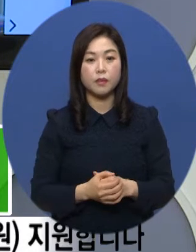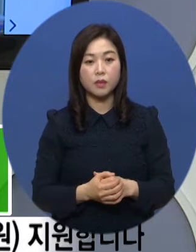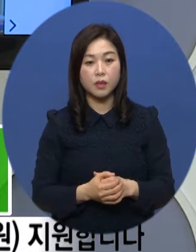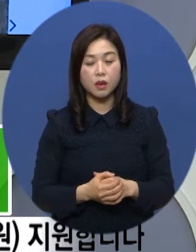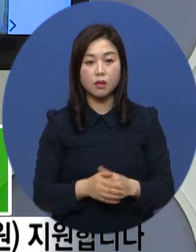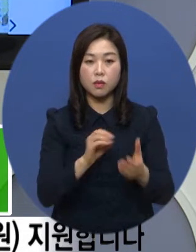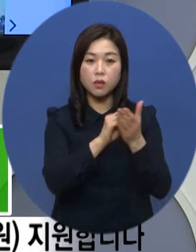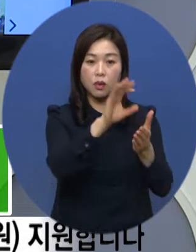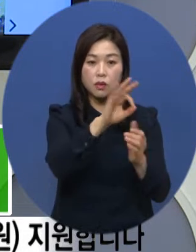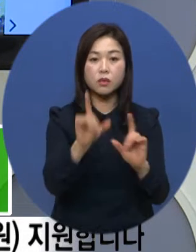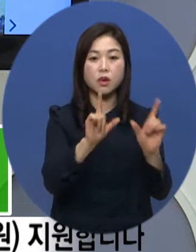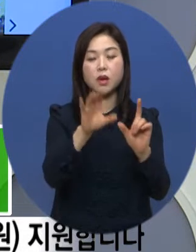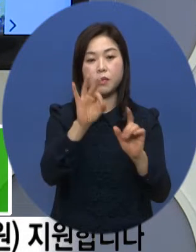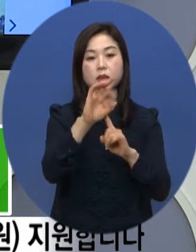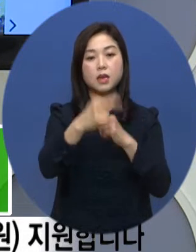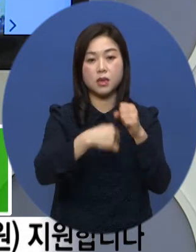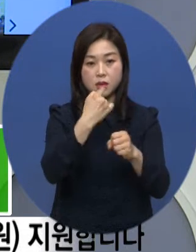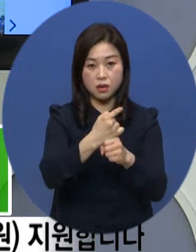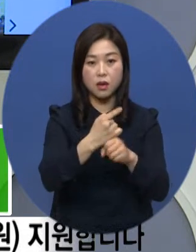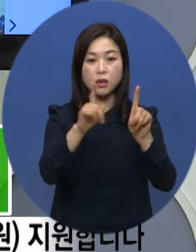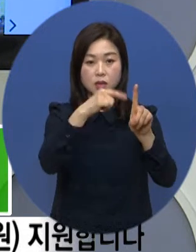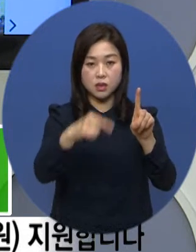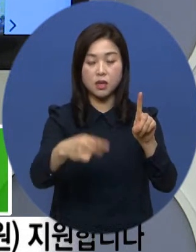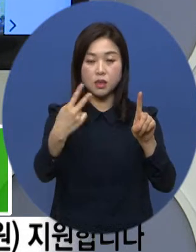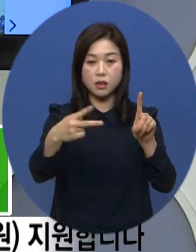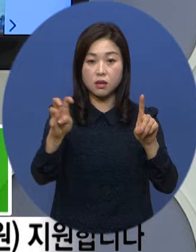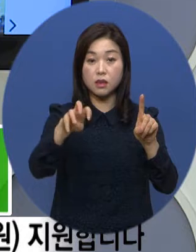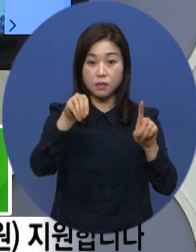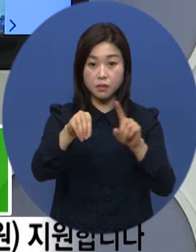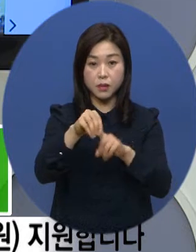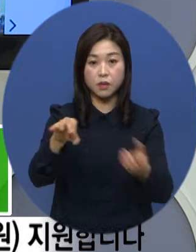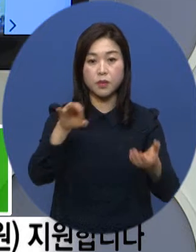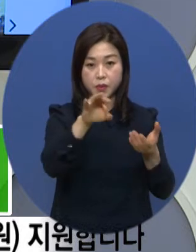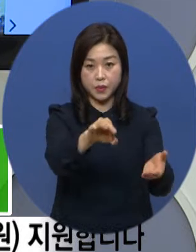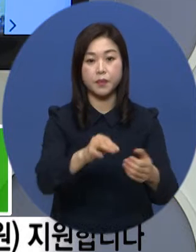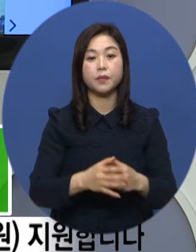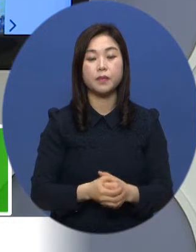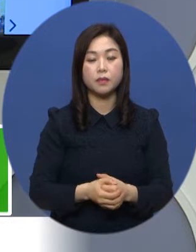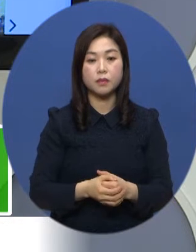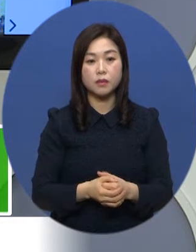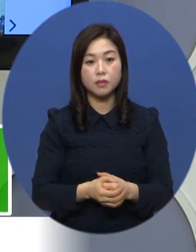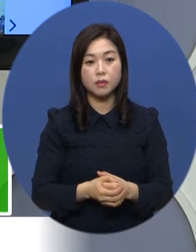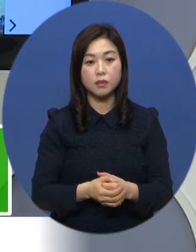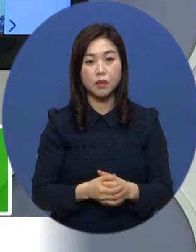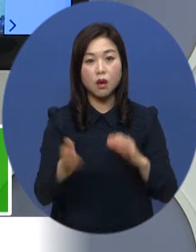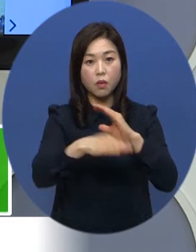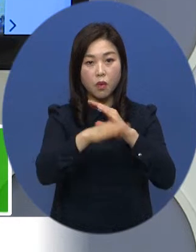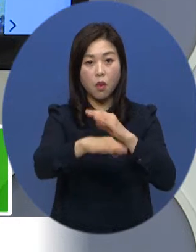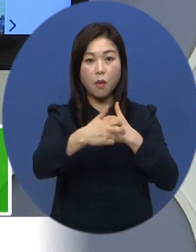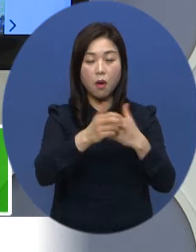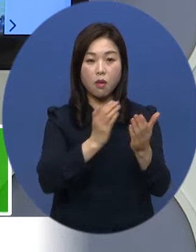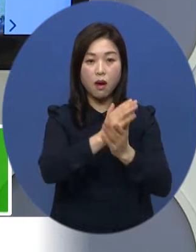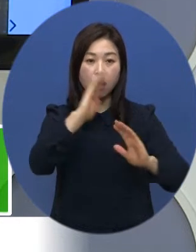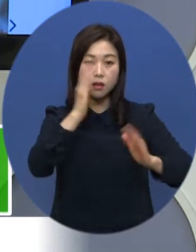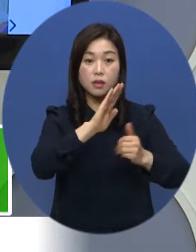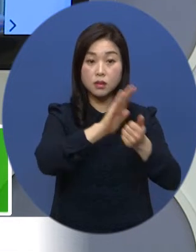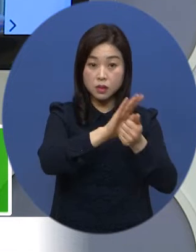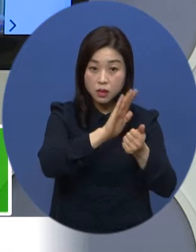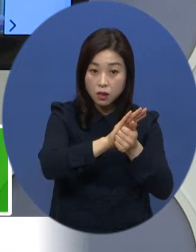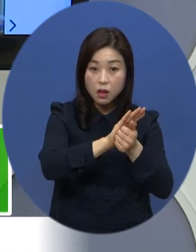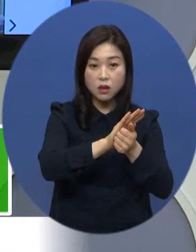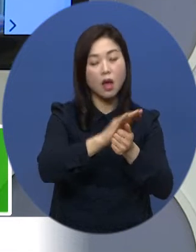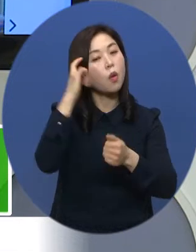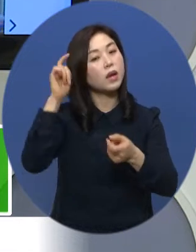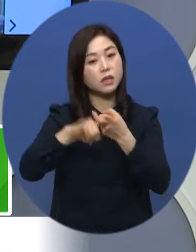등록금과 생활비를 연간 1인당 2천 40만원 지원합니다 공중보건 장학제도 시범 사업에 관심이 있는